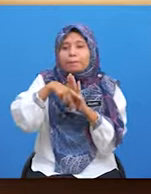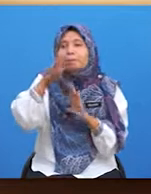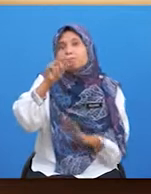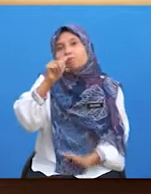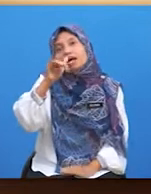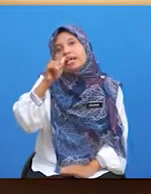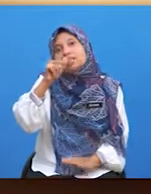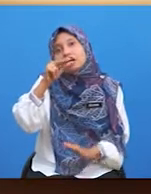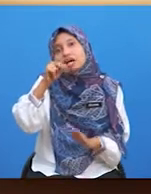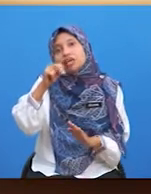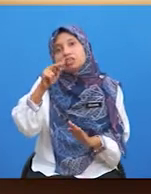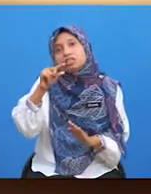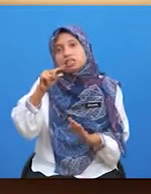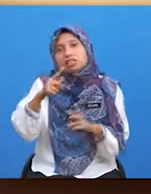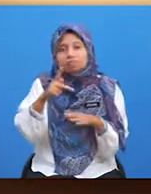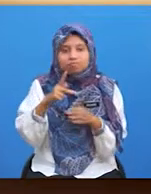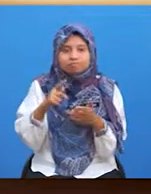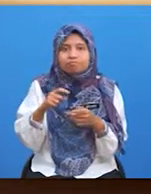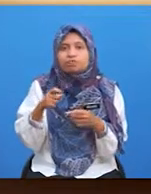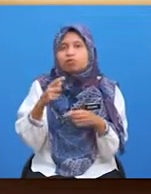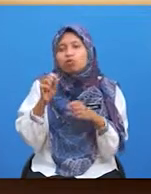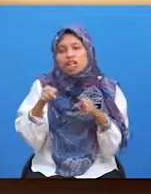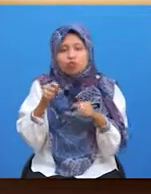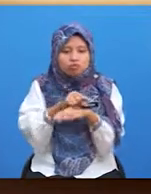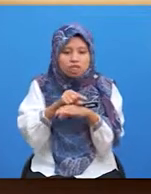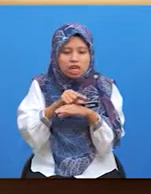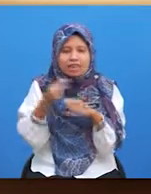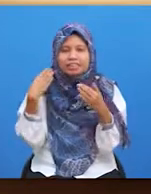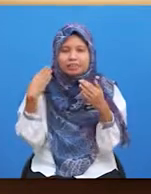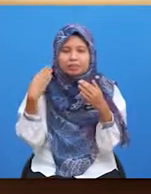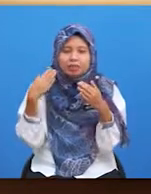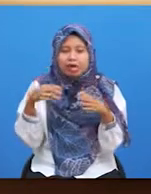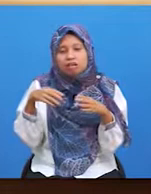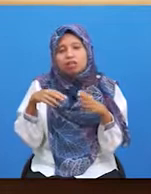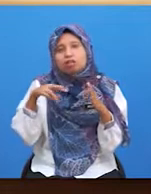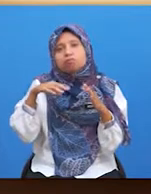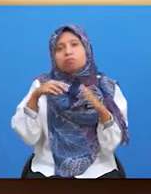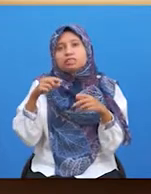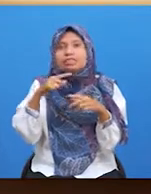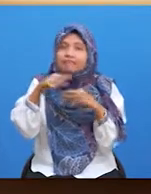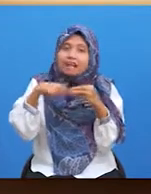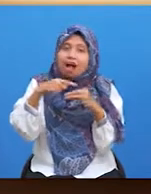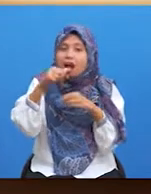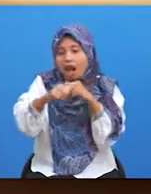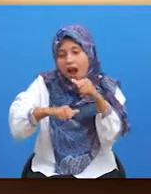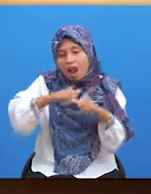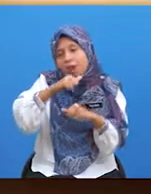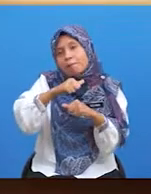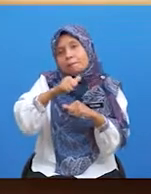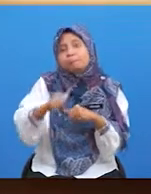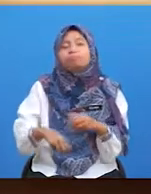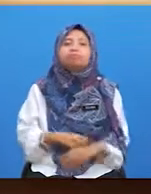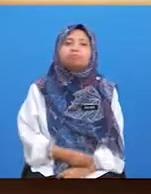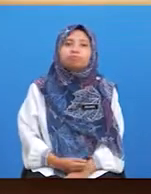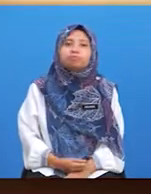pantun menggunakan unsur alam. Ada sesiapa yang dapat mencipta pembayang?